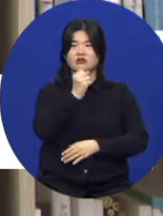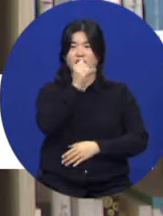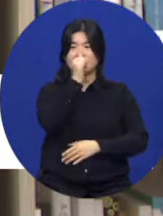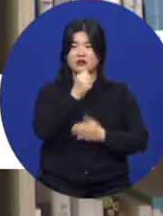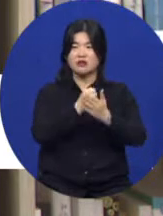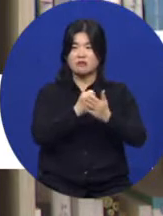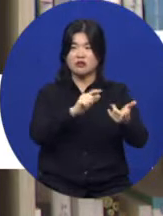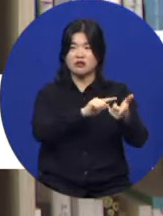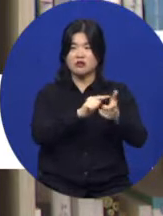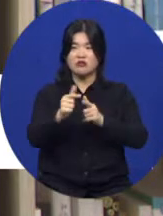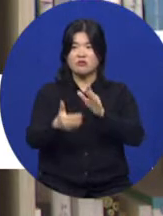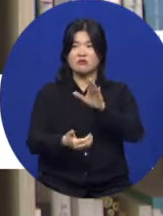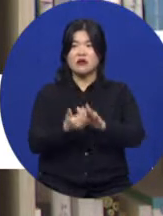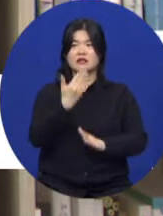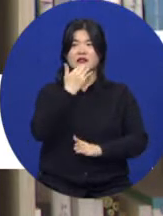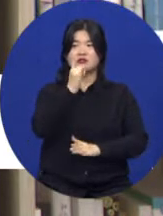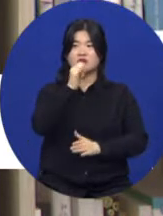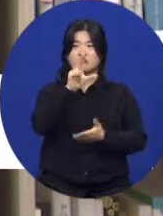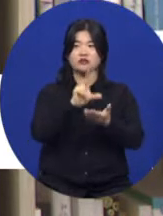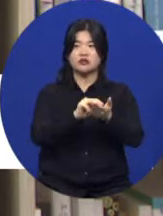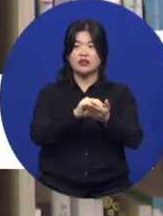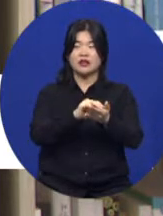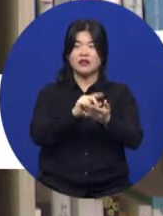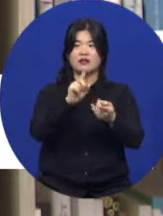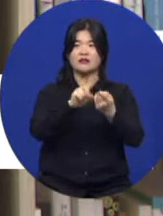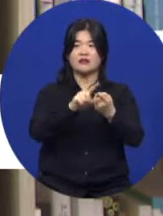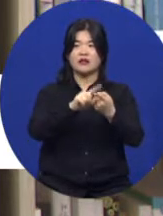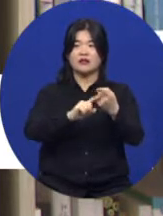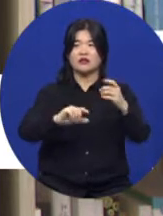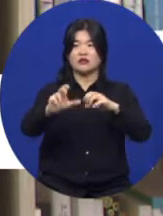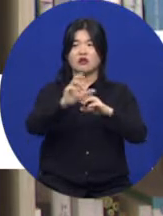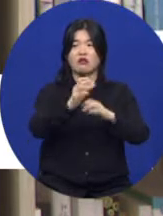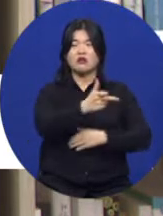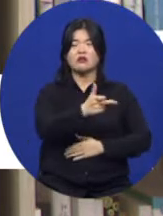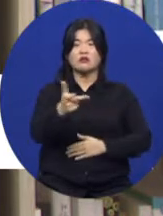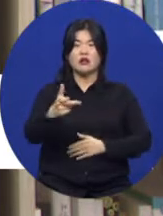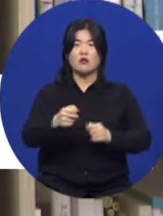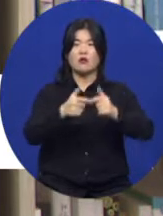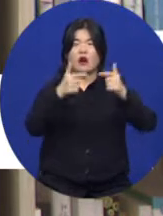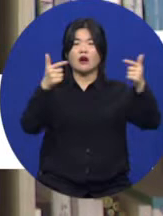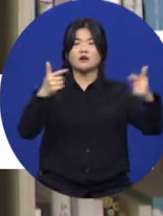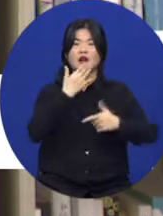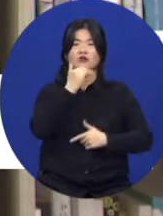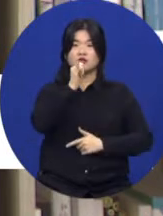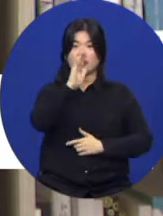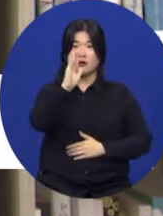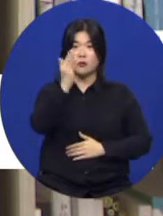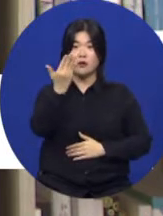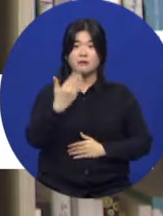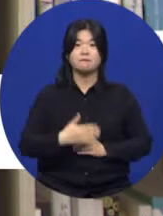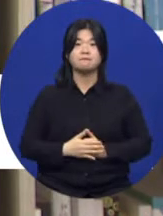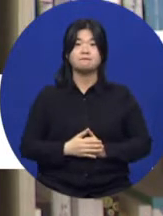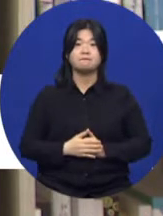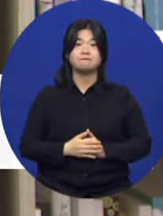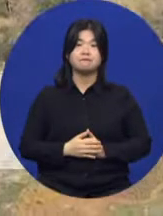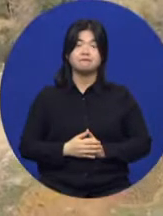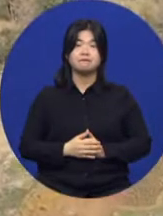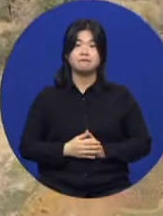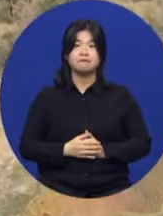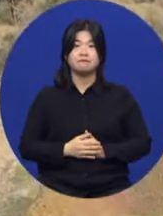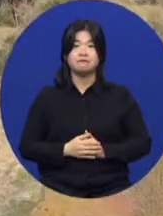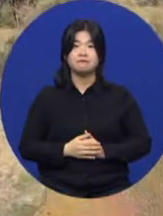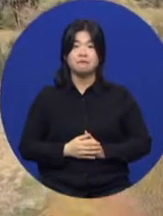때문에 어떤 그런 여러 가지 발생하는 문제점들 이런 것들이 더 커지고 확대될 수 있고요.